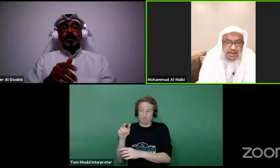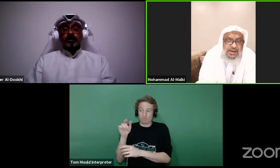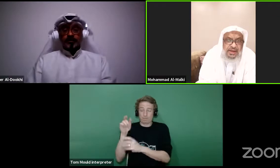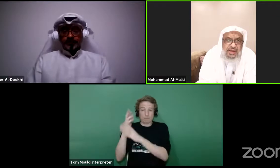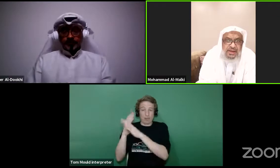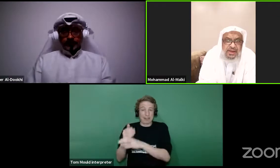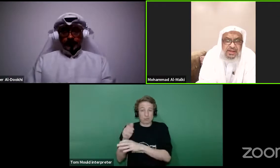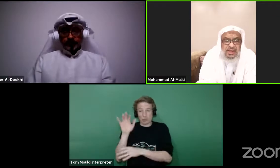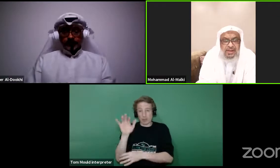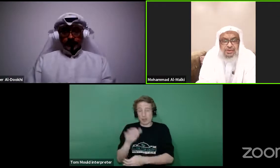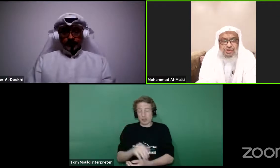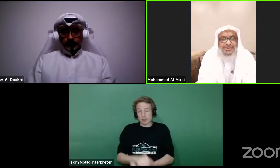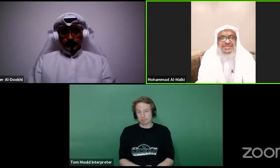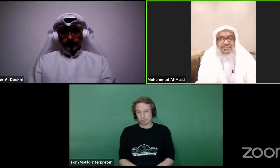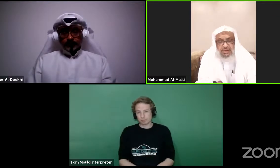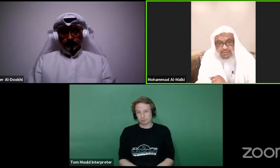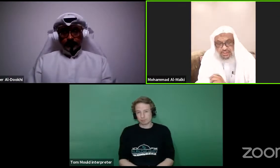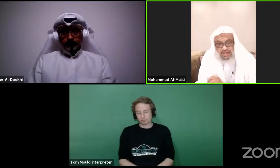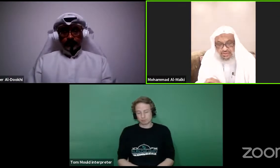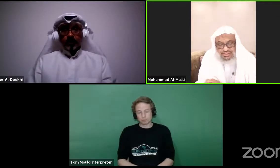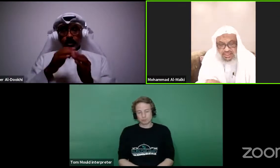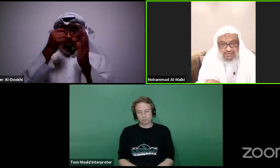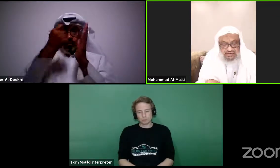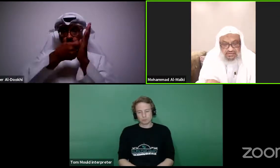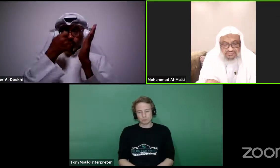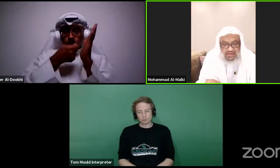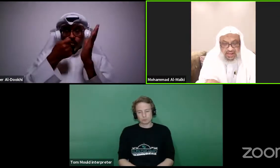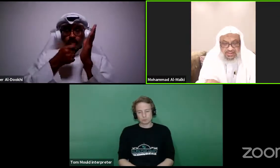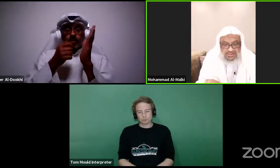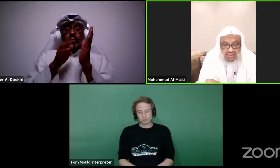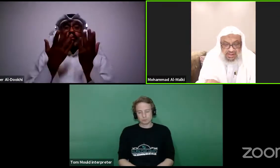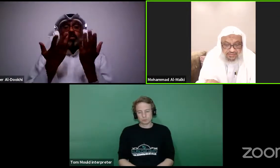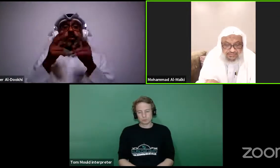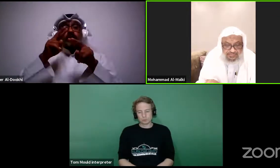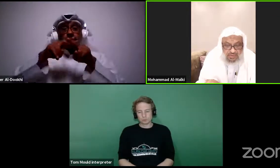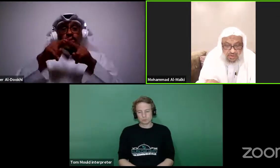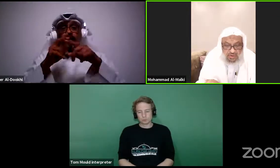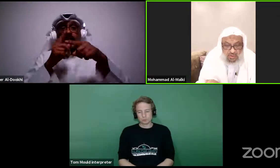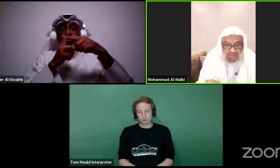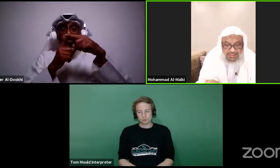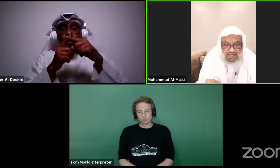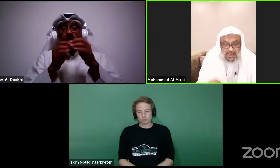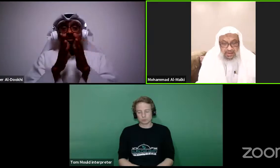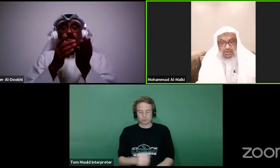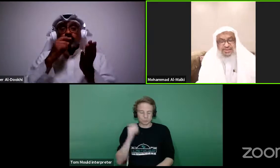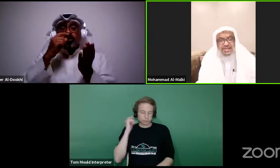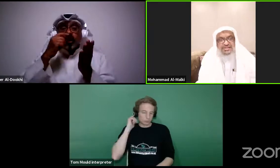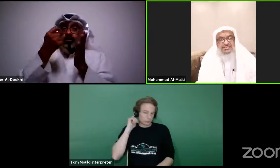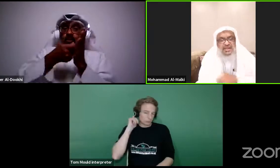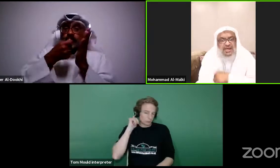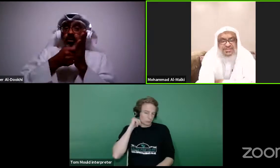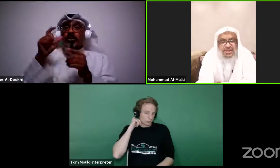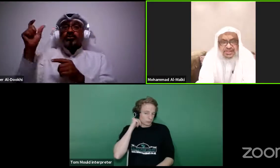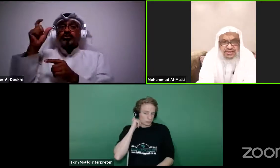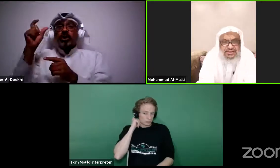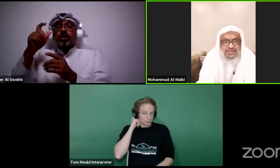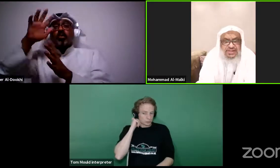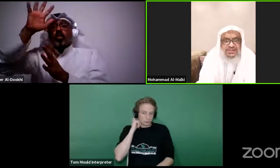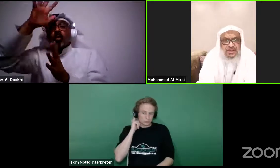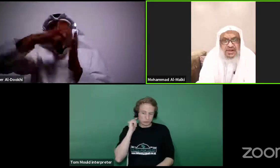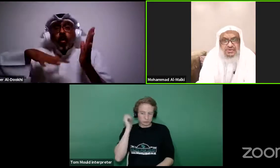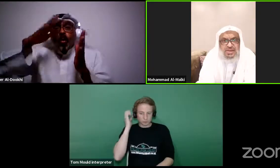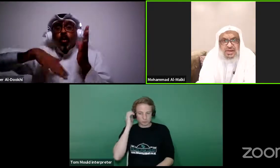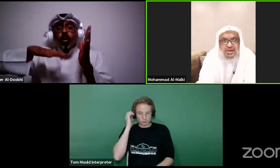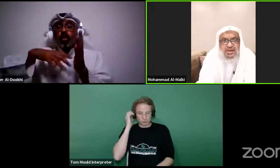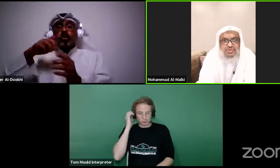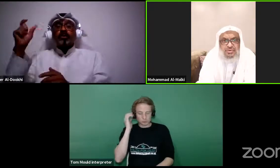بأن الكتب السماوية أنزلت في هذا الشهر، وقد جاء عن واثلة بن الأسقع